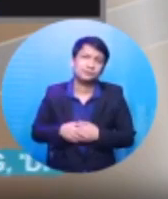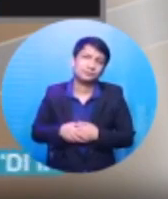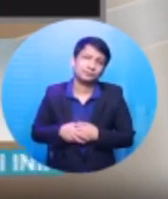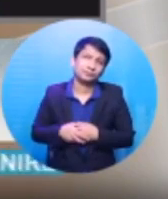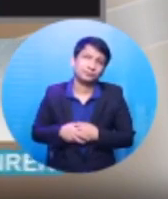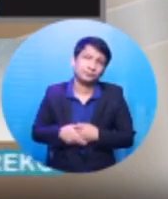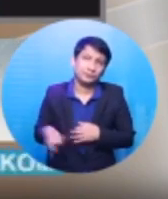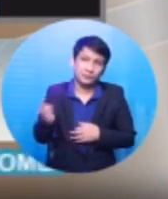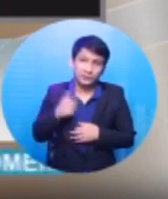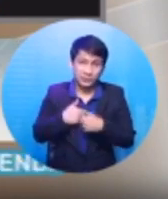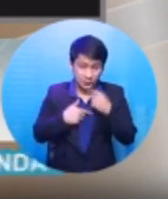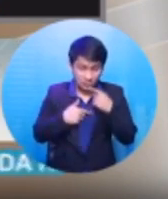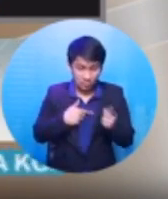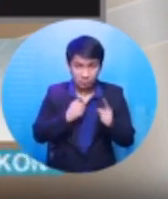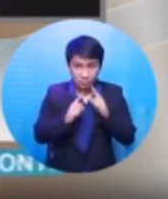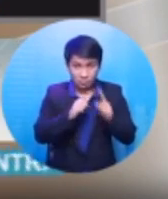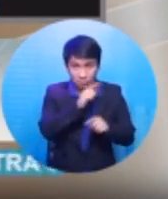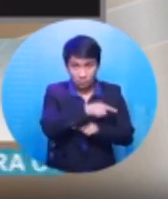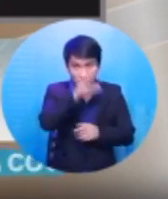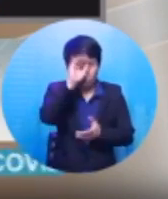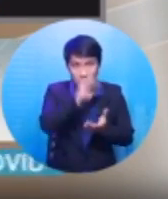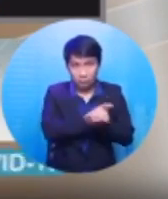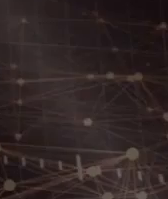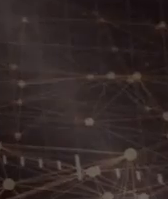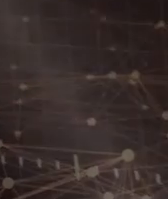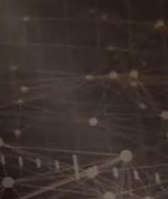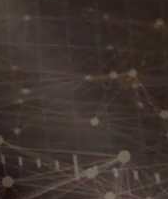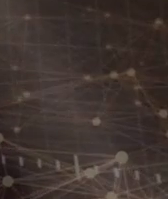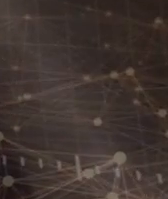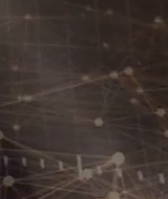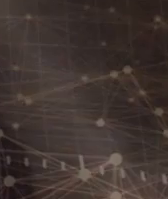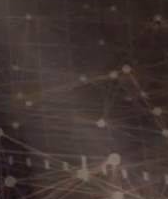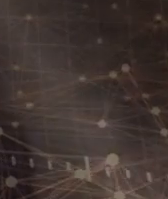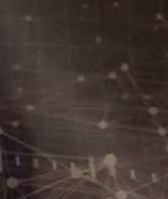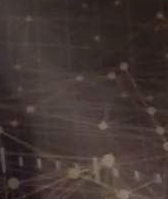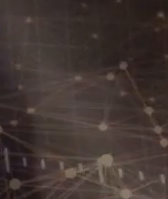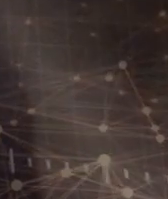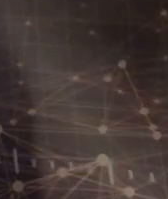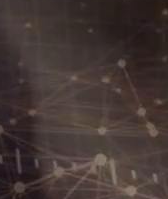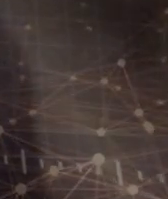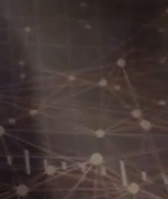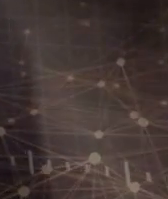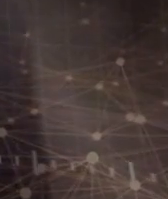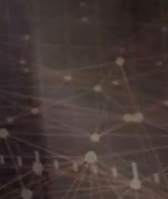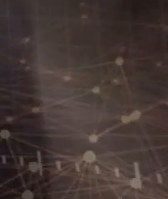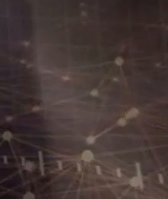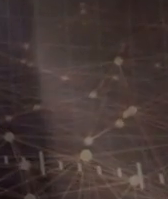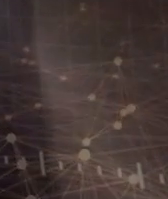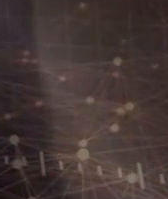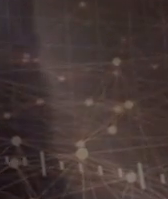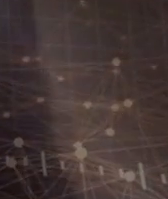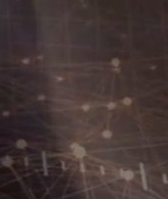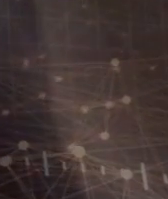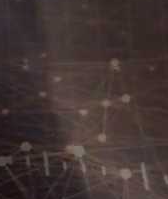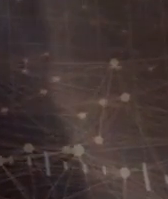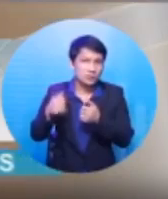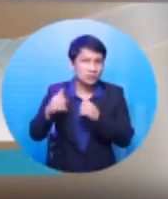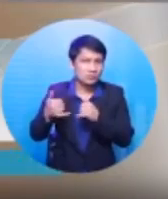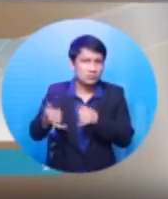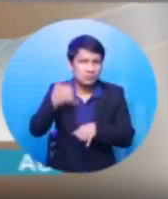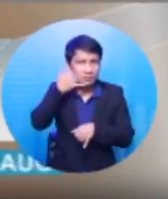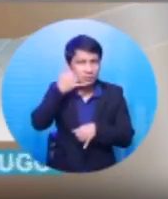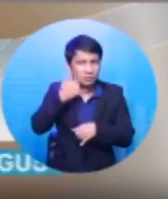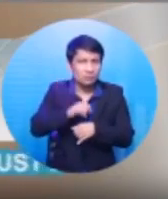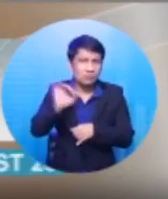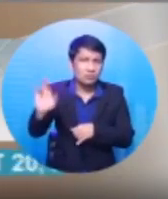sir. Nag-usap na ho ba kayo ni Mister tungkol dito, ma'am? Nag-chat lang po siya sa Gmail ko, sir. Matagal na pong hindi ko siya natatawagan. Hindi